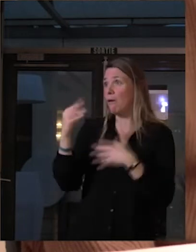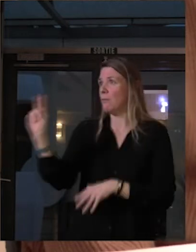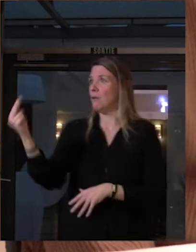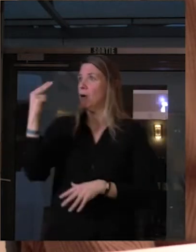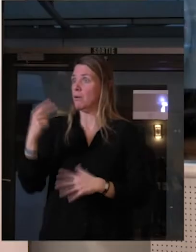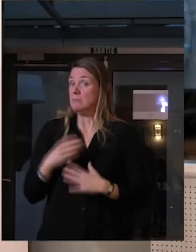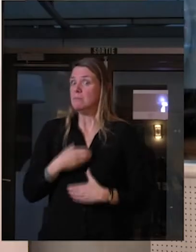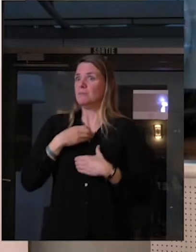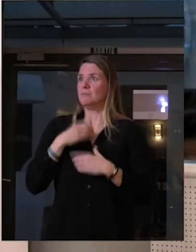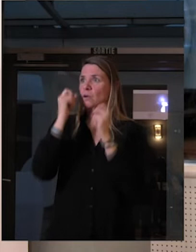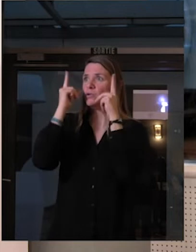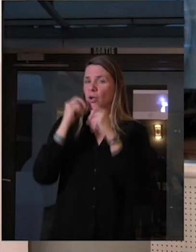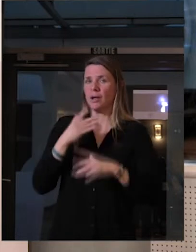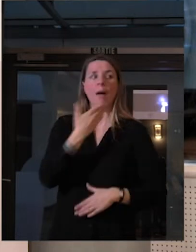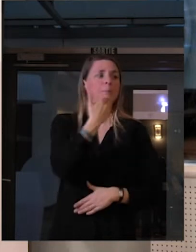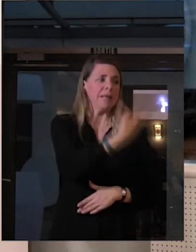D'accord, merci.